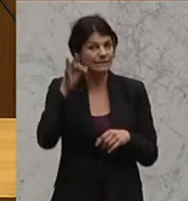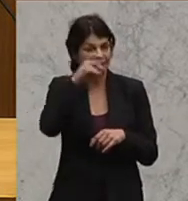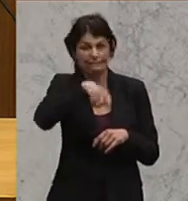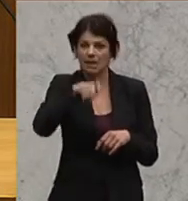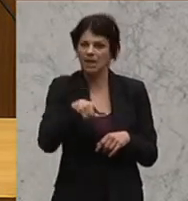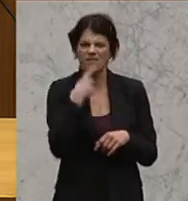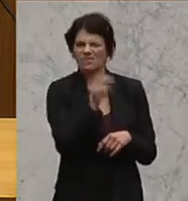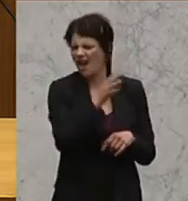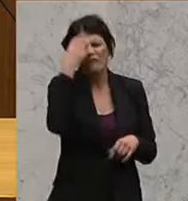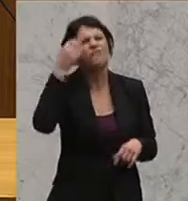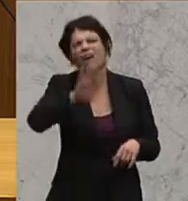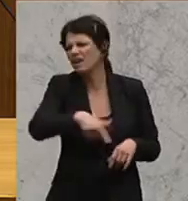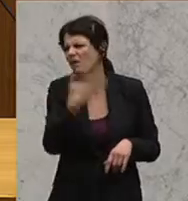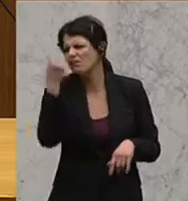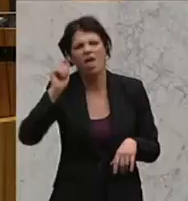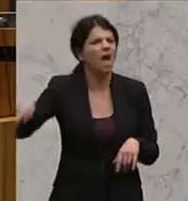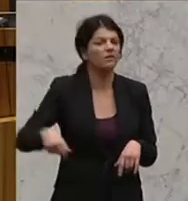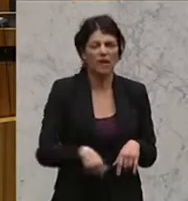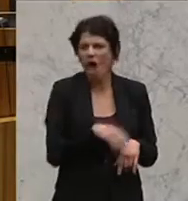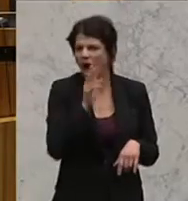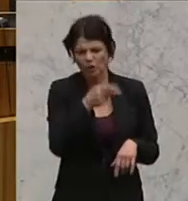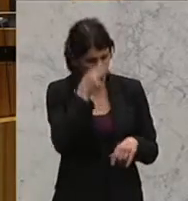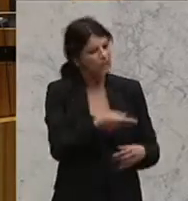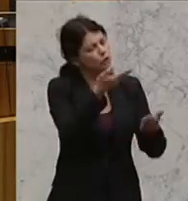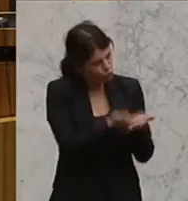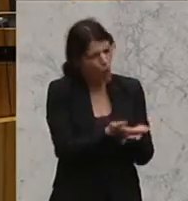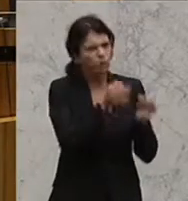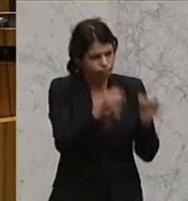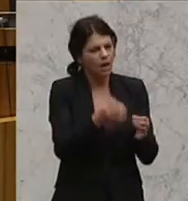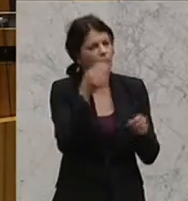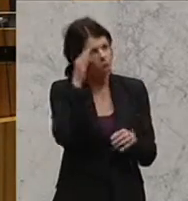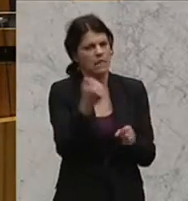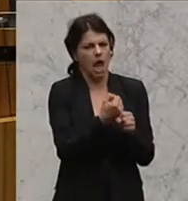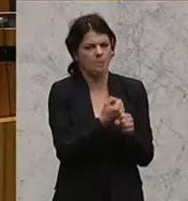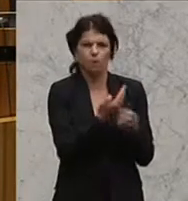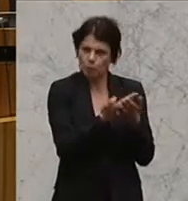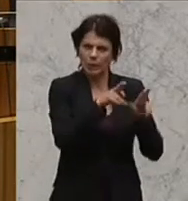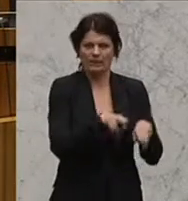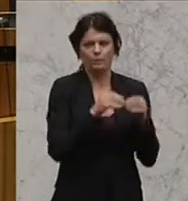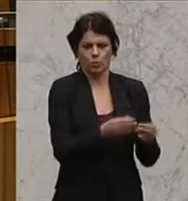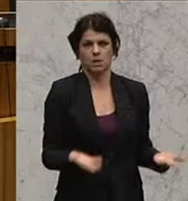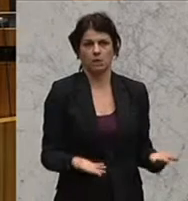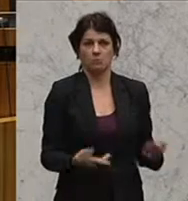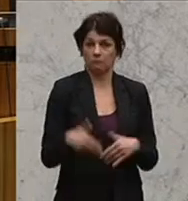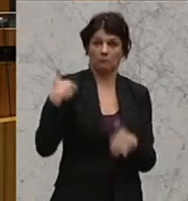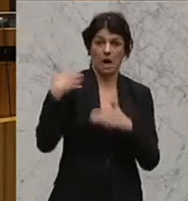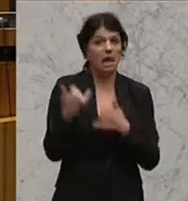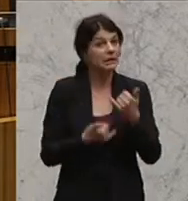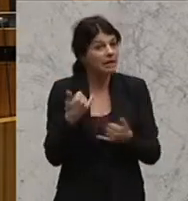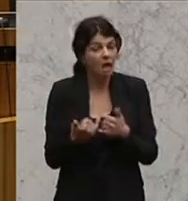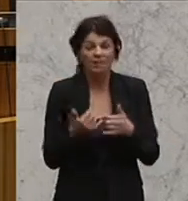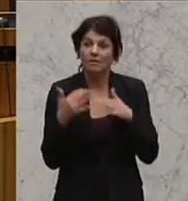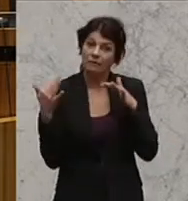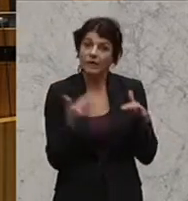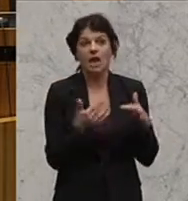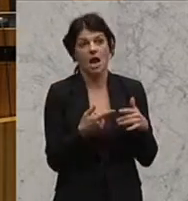vermittelt, vergesst, was ihr gelernt habt. Hier seht ihr, wie Polizeiarbeit in Wirklichkeit funktioniert. Dabei sei in den vergangenen Jahren sehr